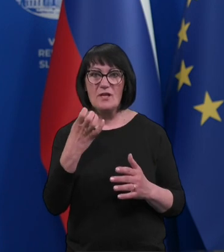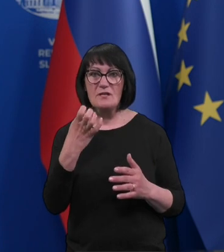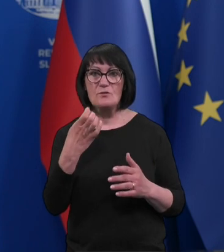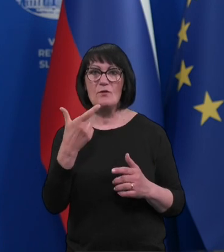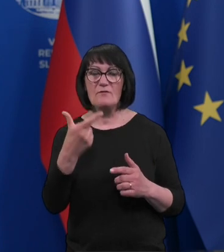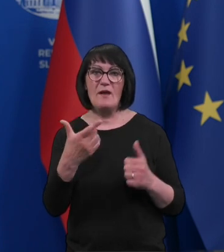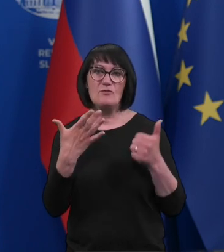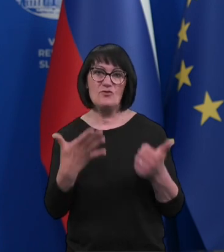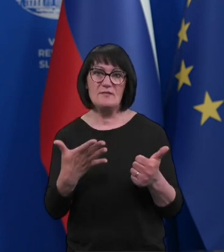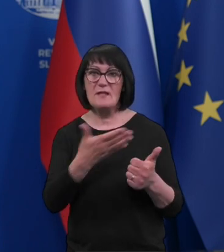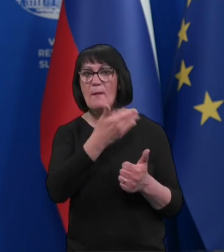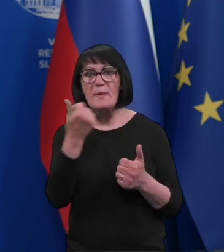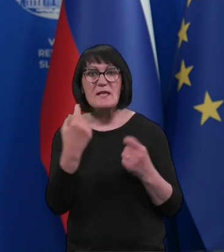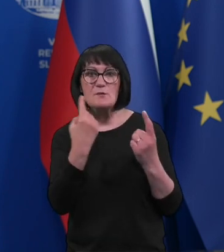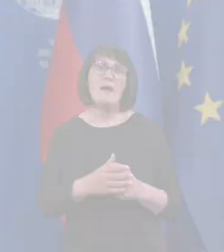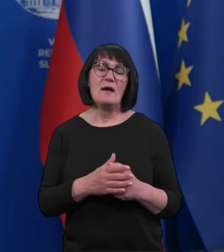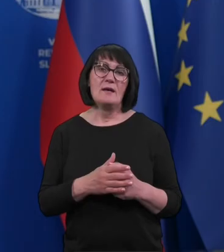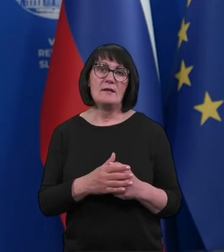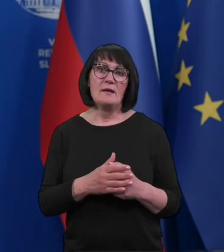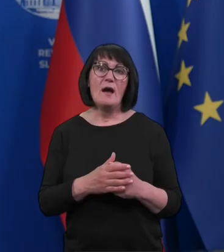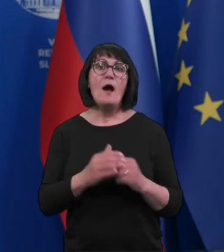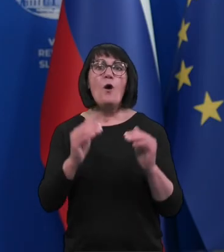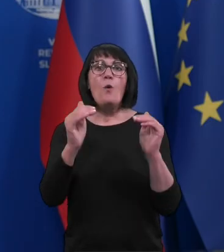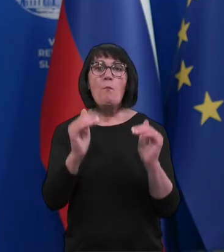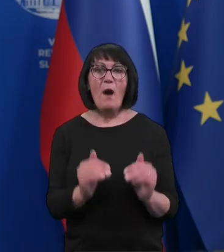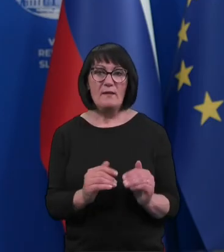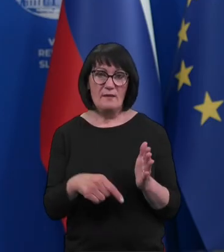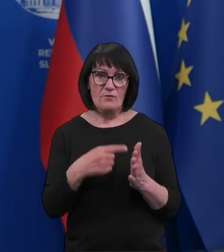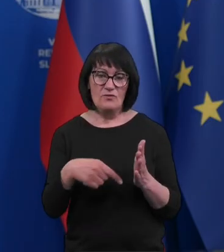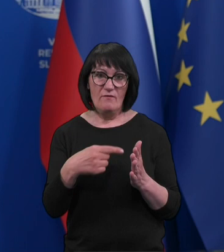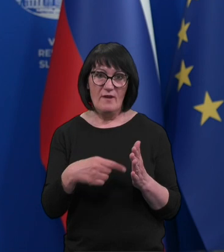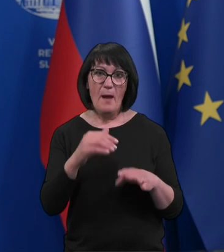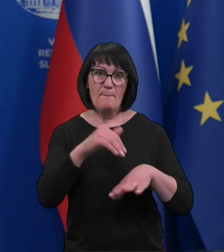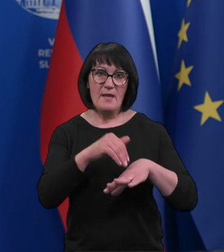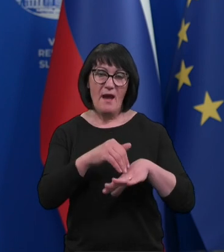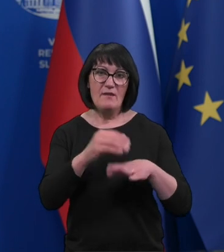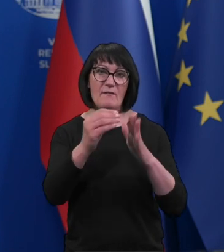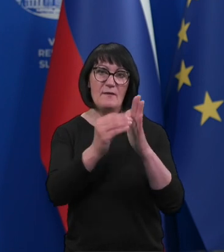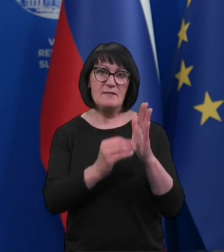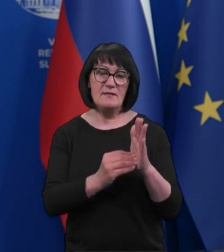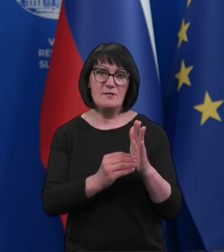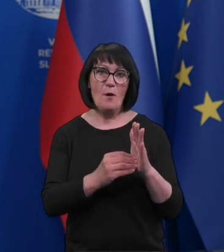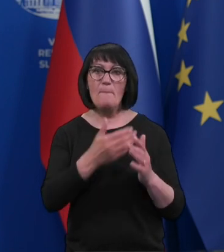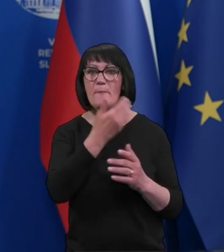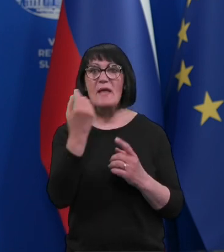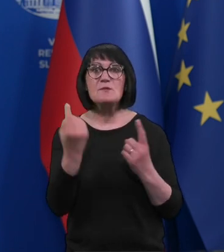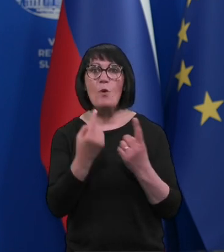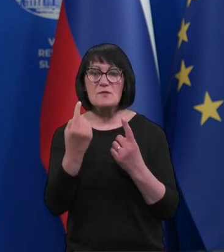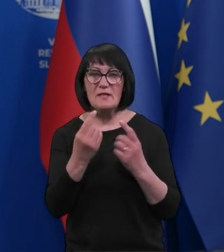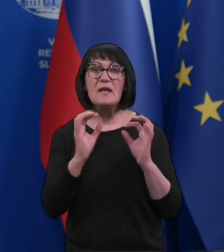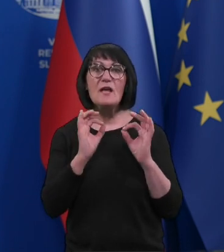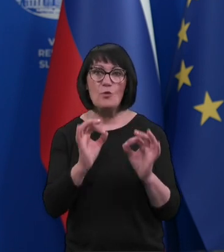79.462 brezposelnih oseb. Upadanja števila prijavljenih v evidenco brezposelnih je torej dober,